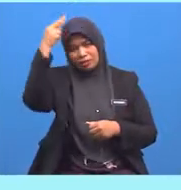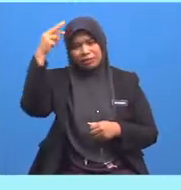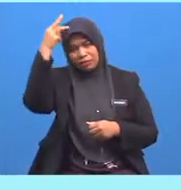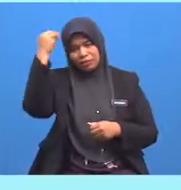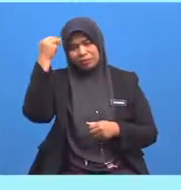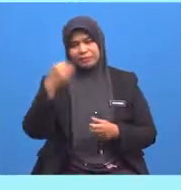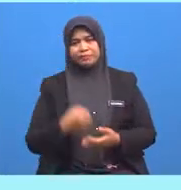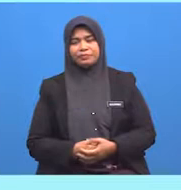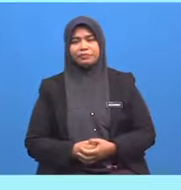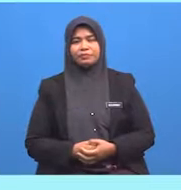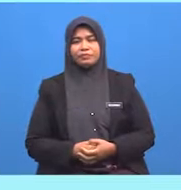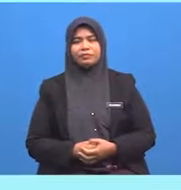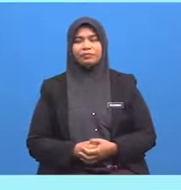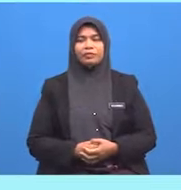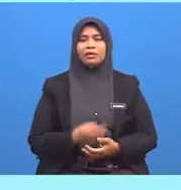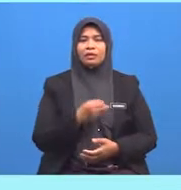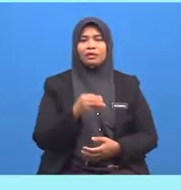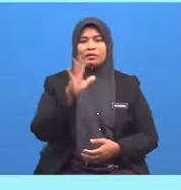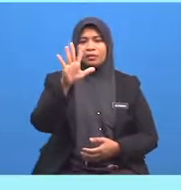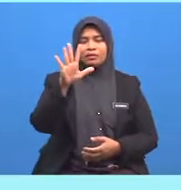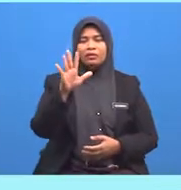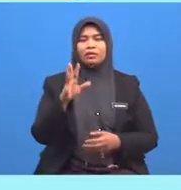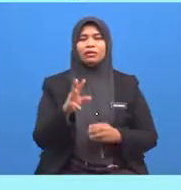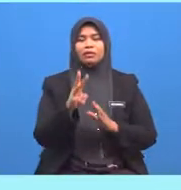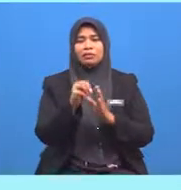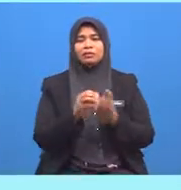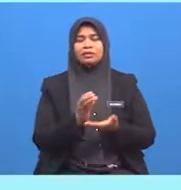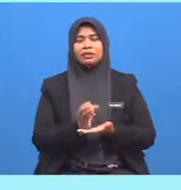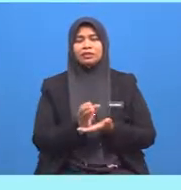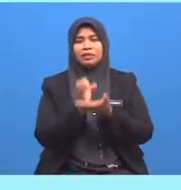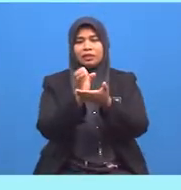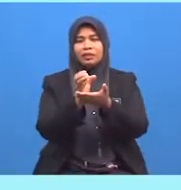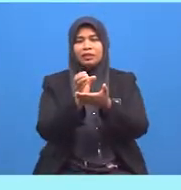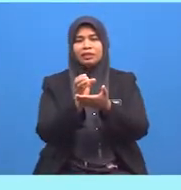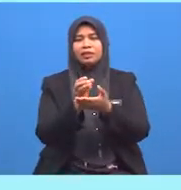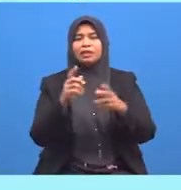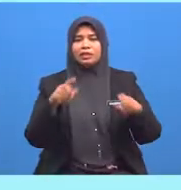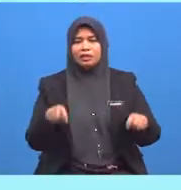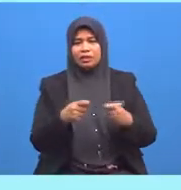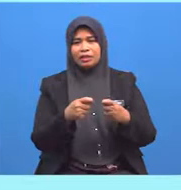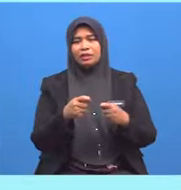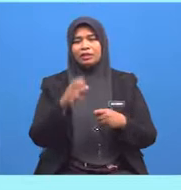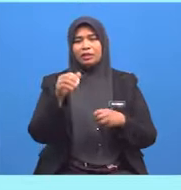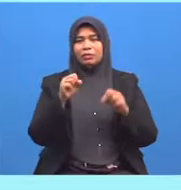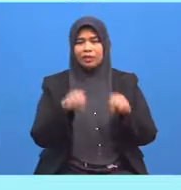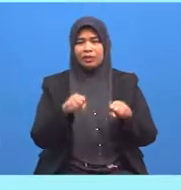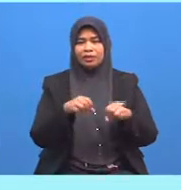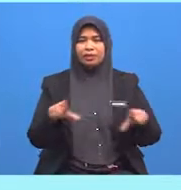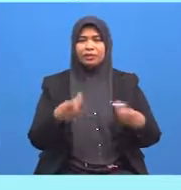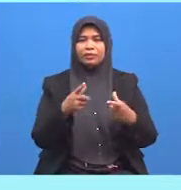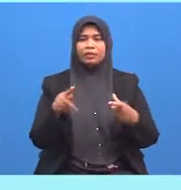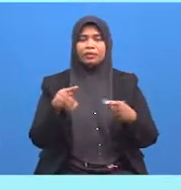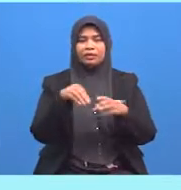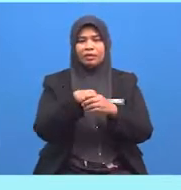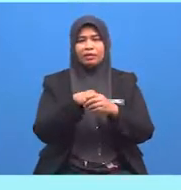alaihi wasallam dan Iqlima yaitu yang terakhir mencadangkan tindakan yang boleh dilakukan